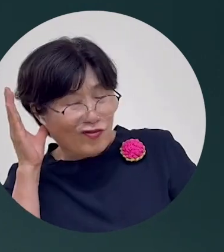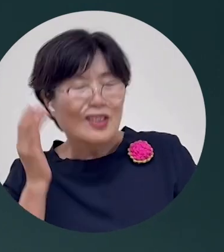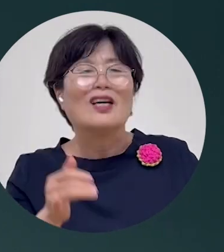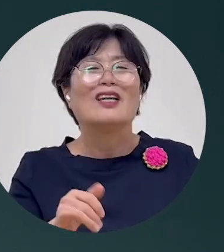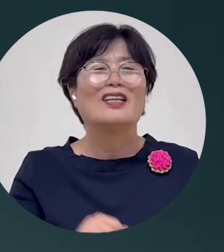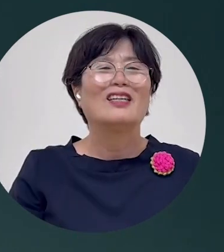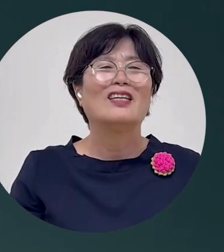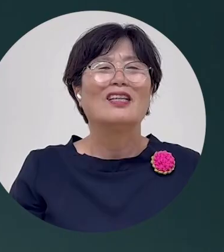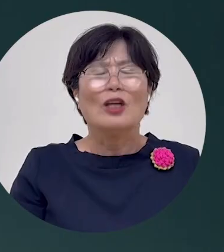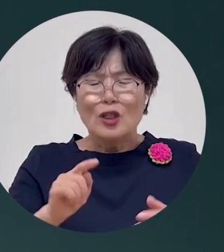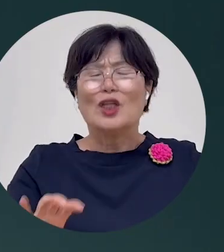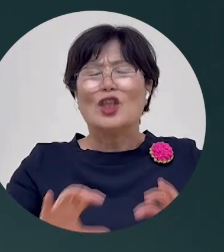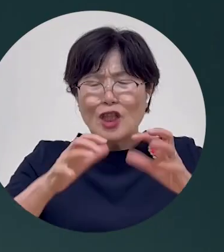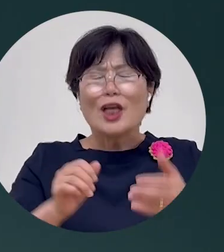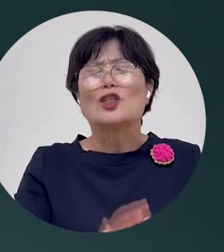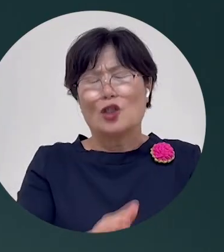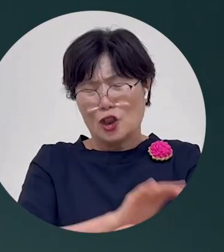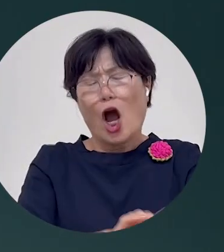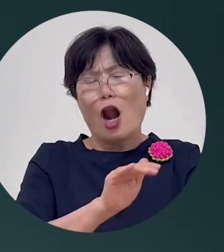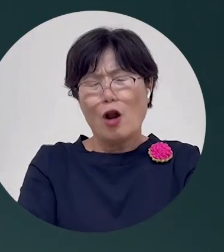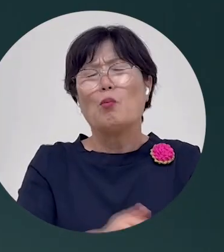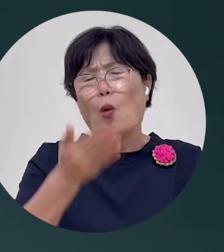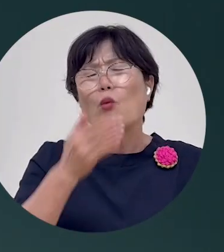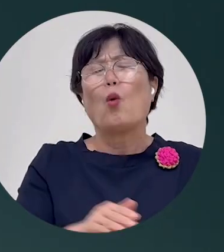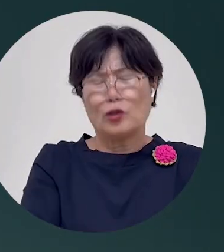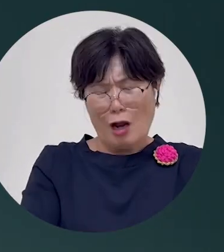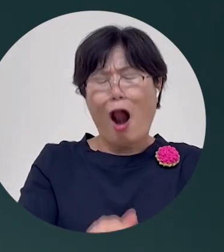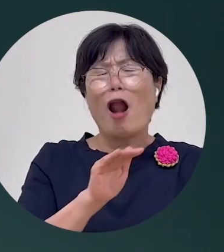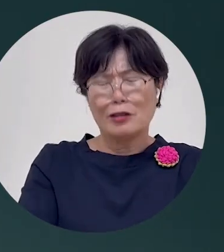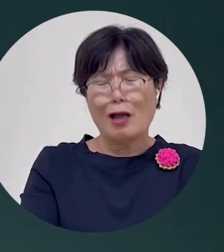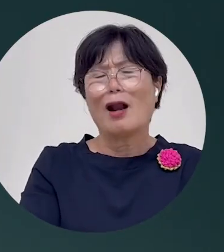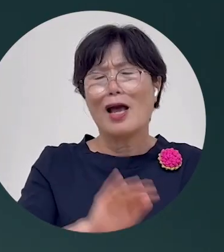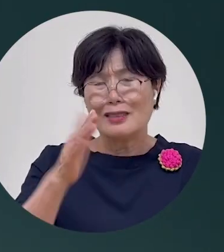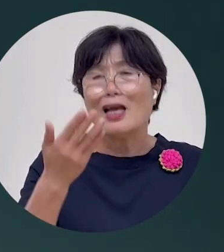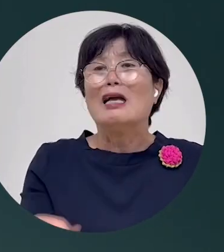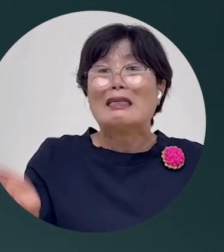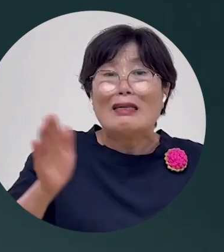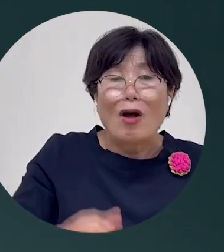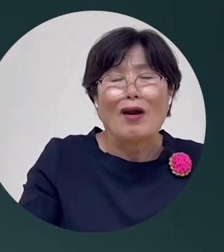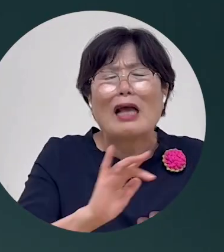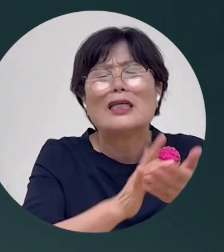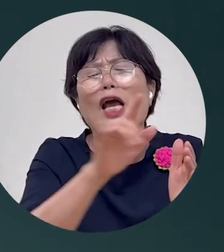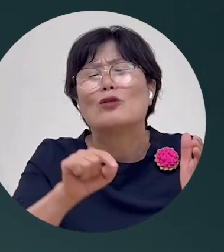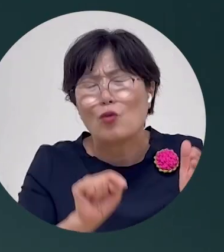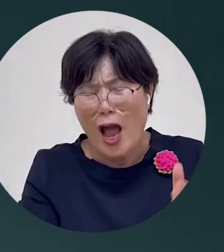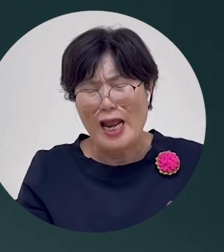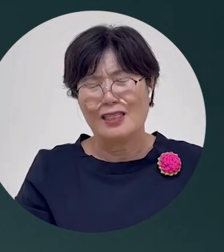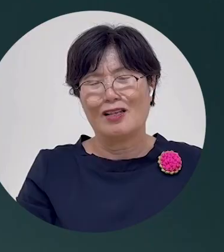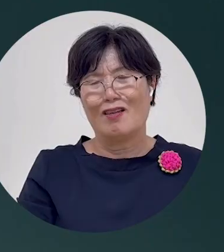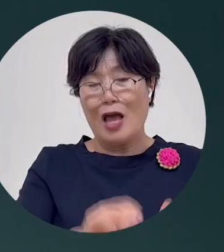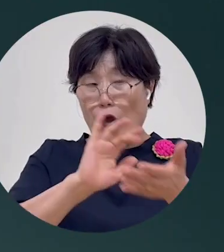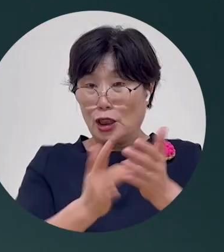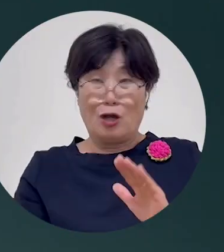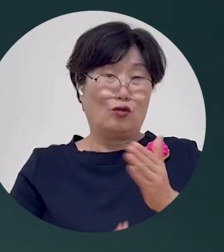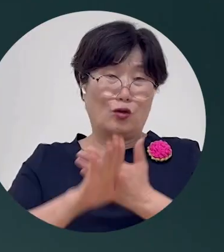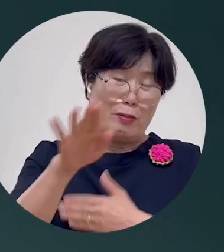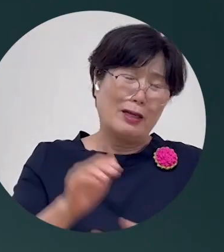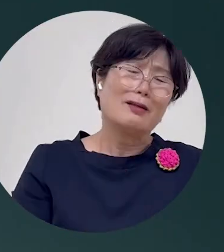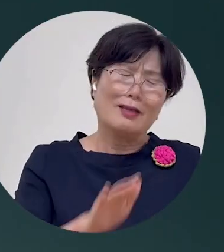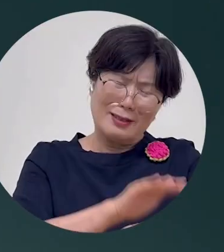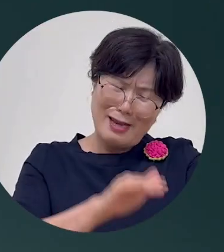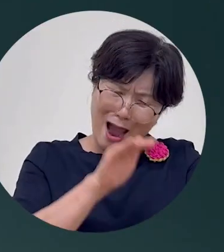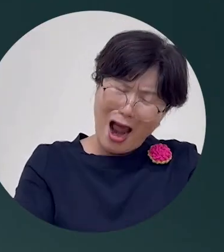잘 살아야죠. 근데 예수 안에서 잘 먹고 잘 살아야지, 예수 밖에서 잘 먹고 잘 사는 것은 그건